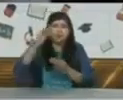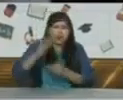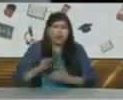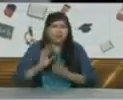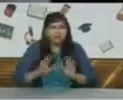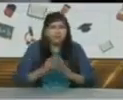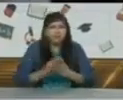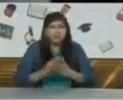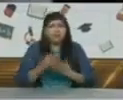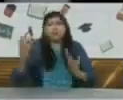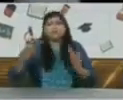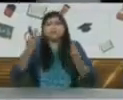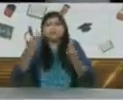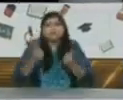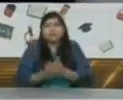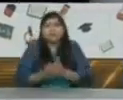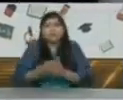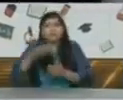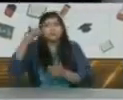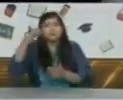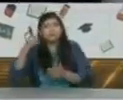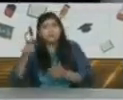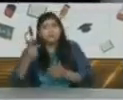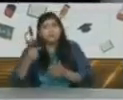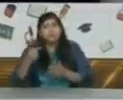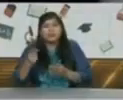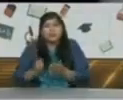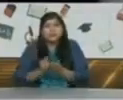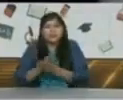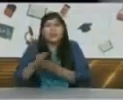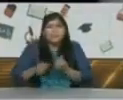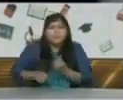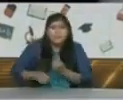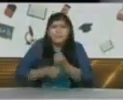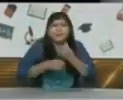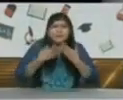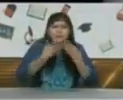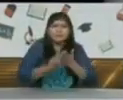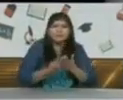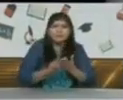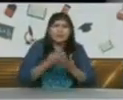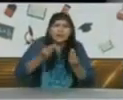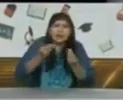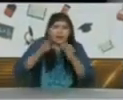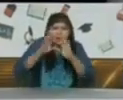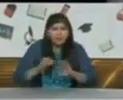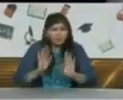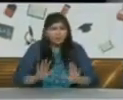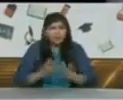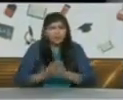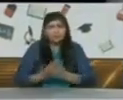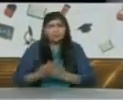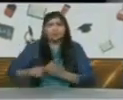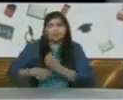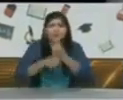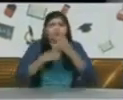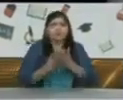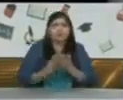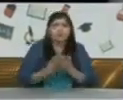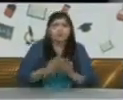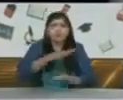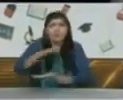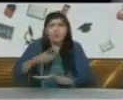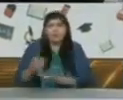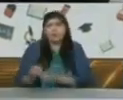हैं उन कमियों को समझ करके उसको भरने की कोशिश करते हैं, और उसके कारण बालक का कॉन्फिडेंस लेवल बढ़ता